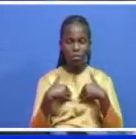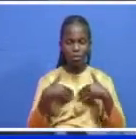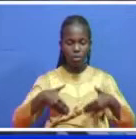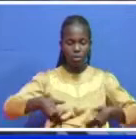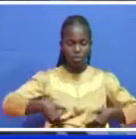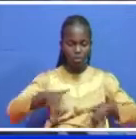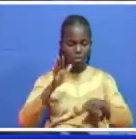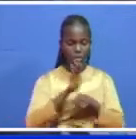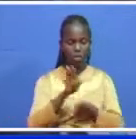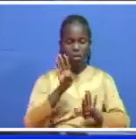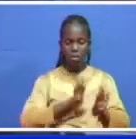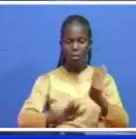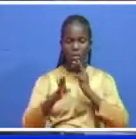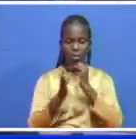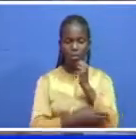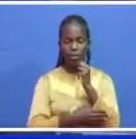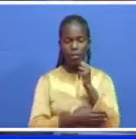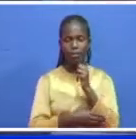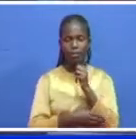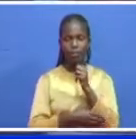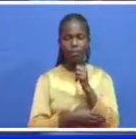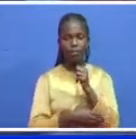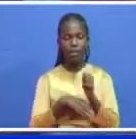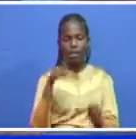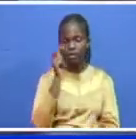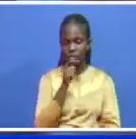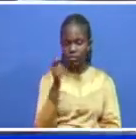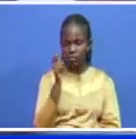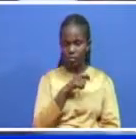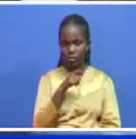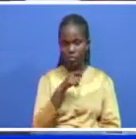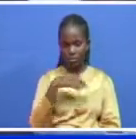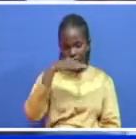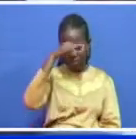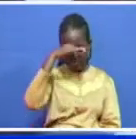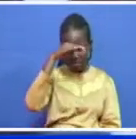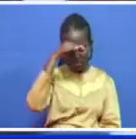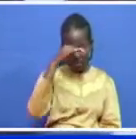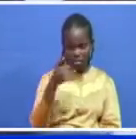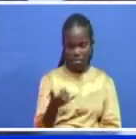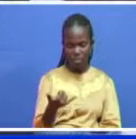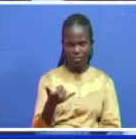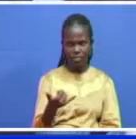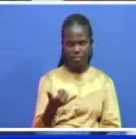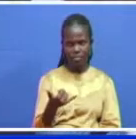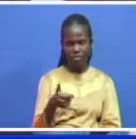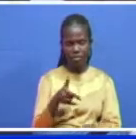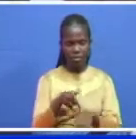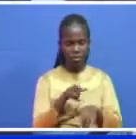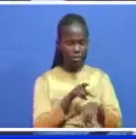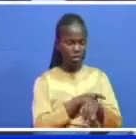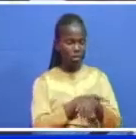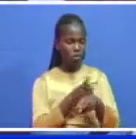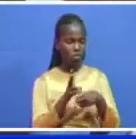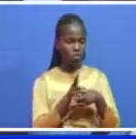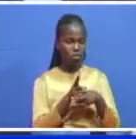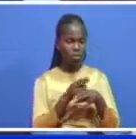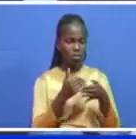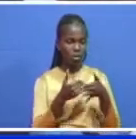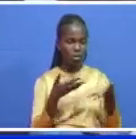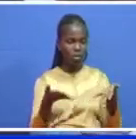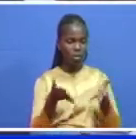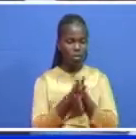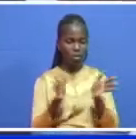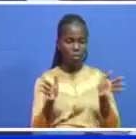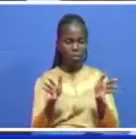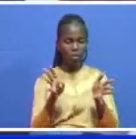methe melika mituwa ni mithuku with a machonga mikuka menyambuki na yunise vinda yino iteki longe ndama keso pingwa ni tuwana tukatunene na